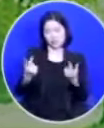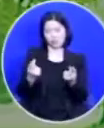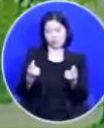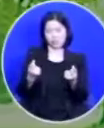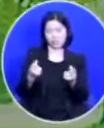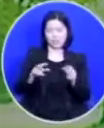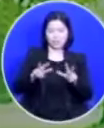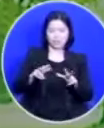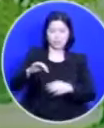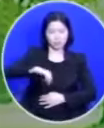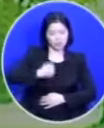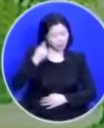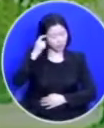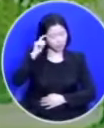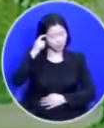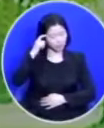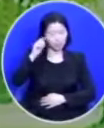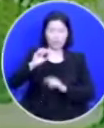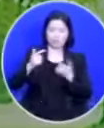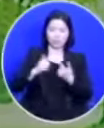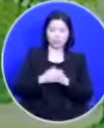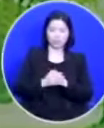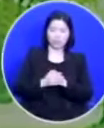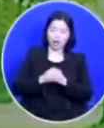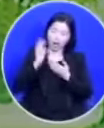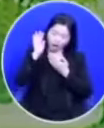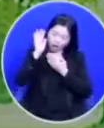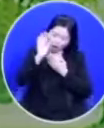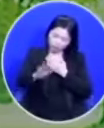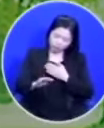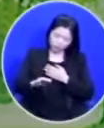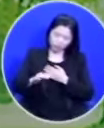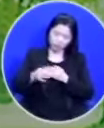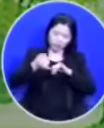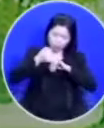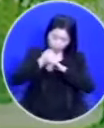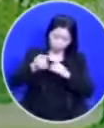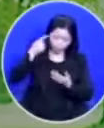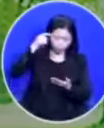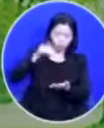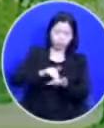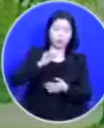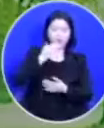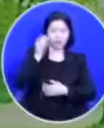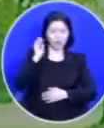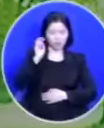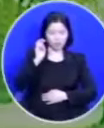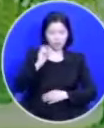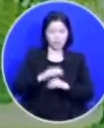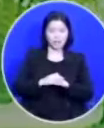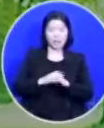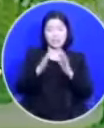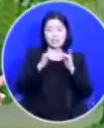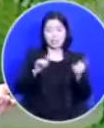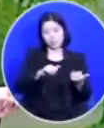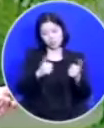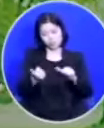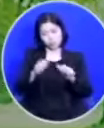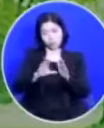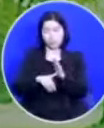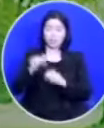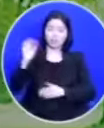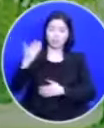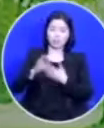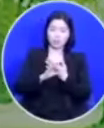제정신이 아닌 겁니다 나중에 반드시 후회 하게 됩니다 여러분 사람이 죽을 때가 되면 그때